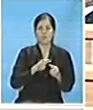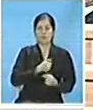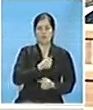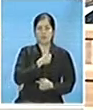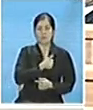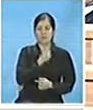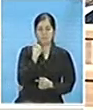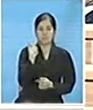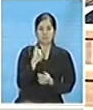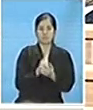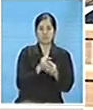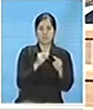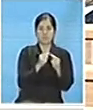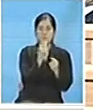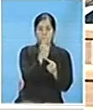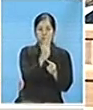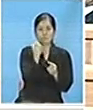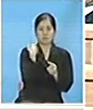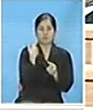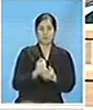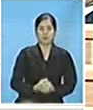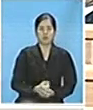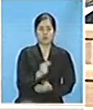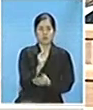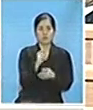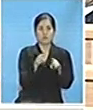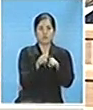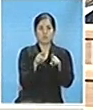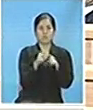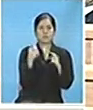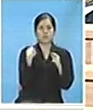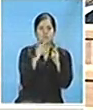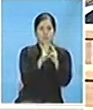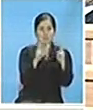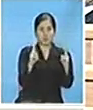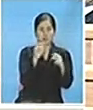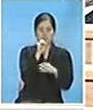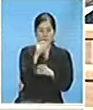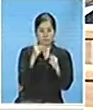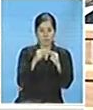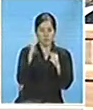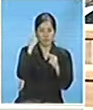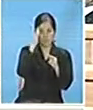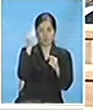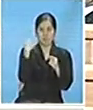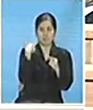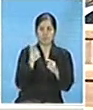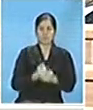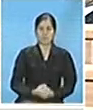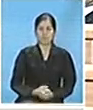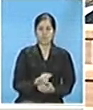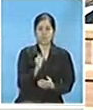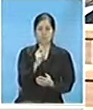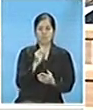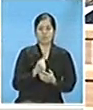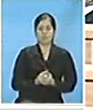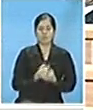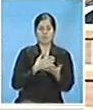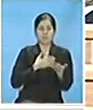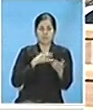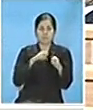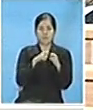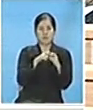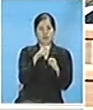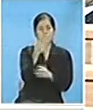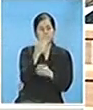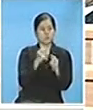กันทำให้เหมือนกับเสมือนว่าบอกกรรมการสิทธิ์ว่ามันรับทราบแล้วแต่ผมไม่ติดใจนะว่าจะ